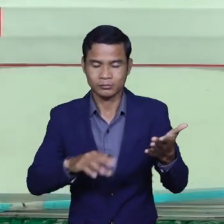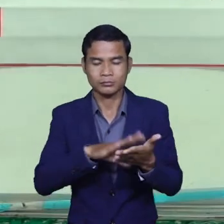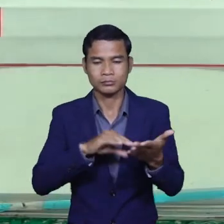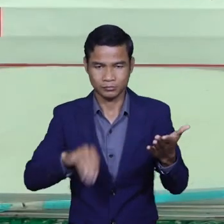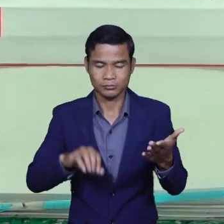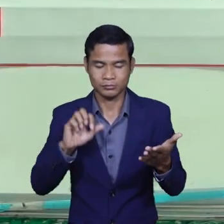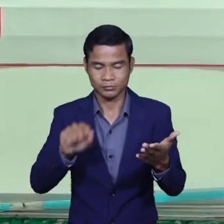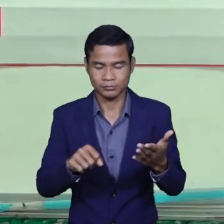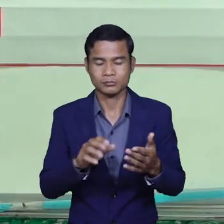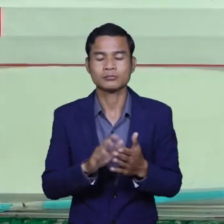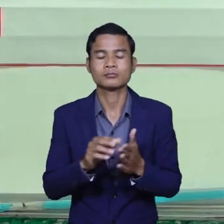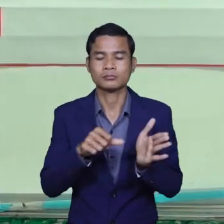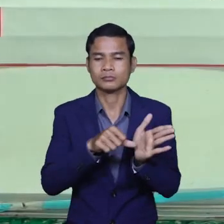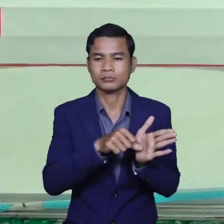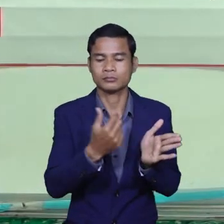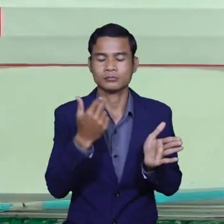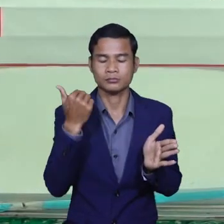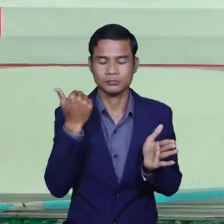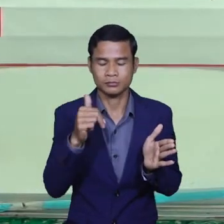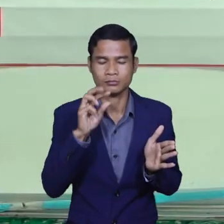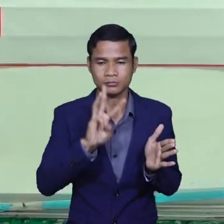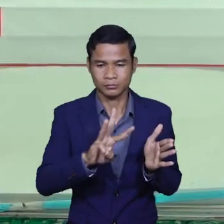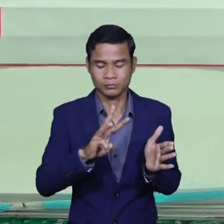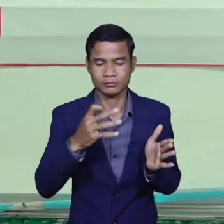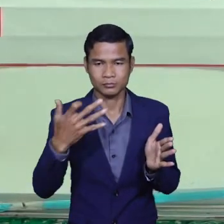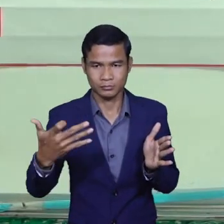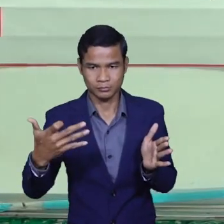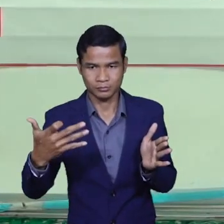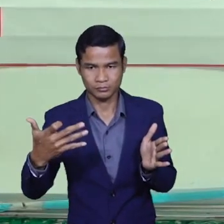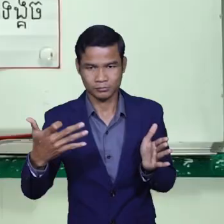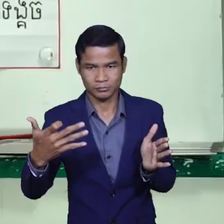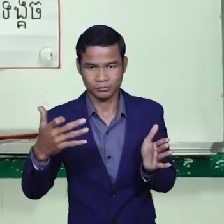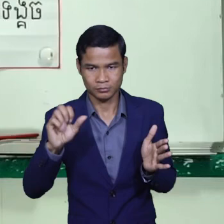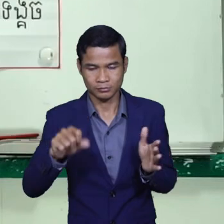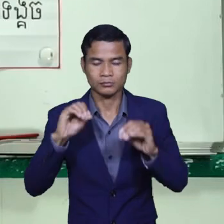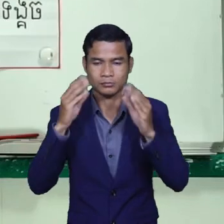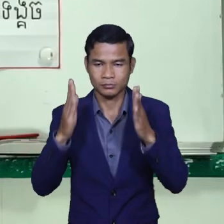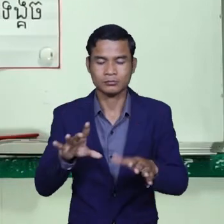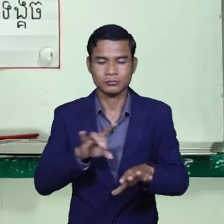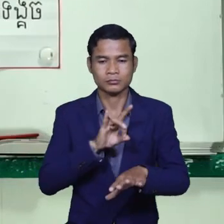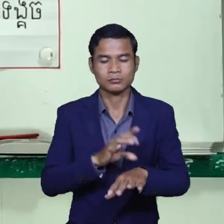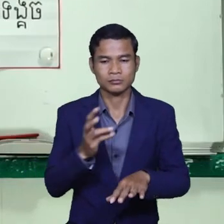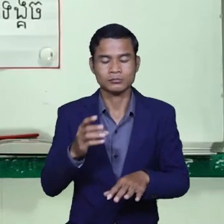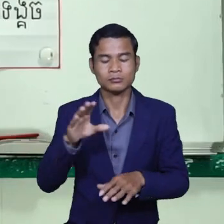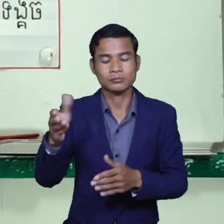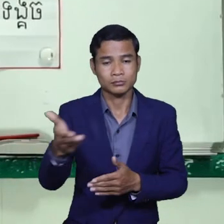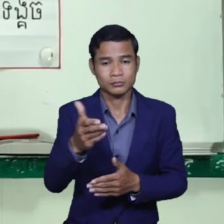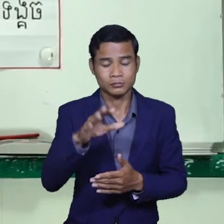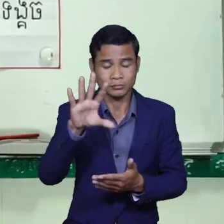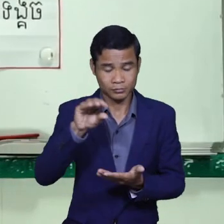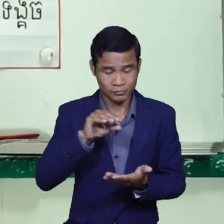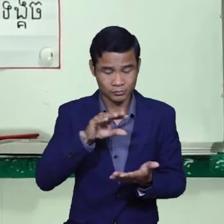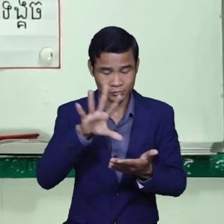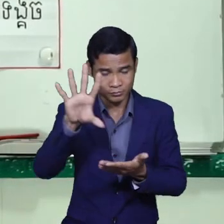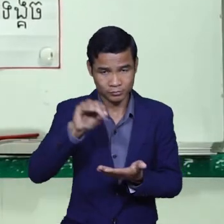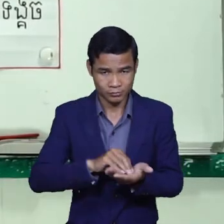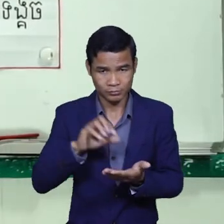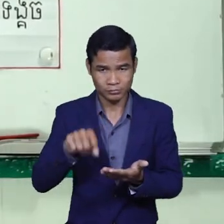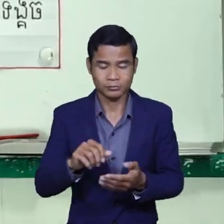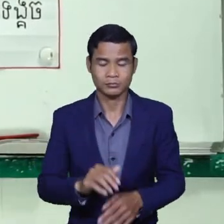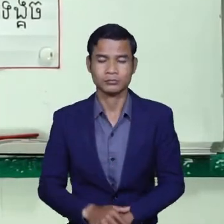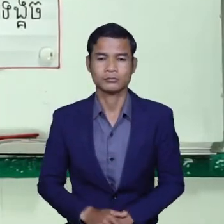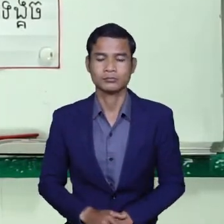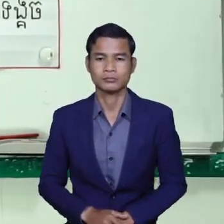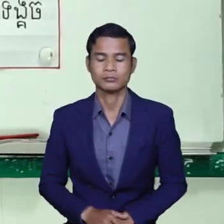dương bán cứ nơi tổng bò tì xám sắp rập bầy chà chẳng này cụ tục bê bằng tất chà đầm bầy ở con cốn chà cọt mê riêng nè con nế